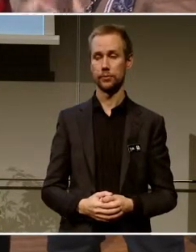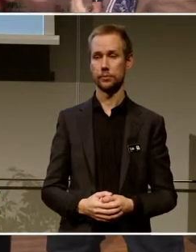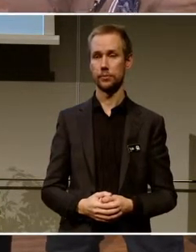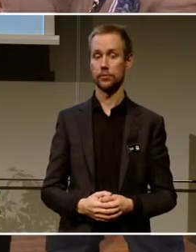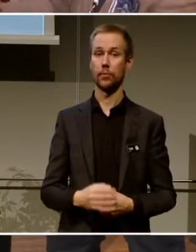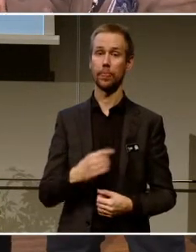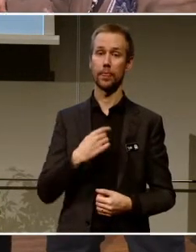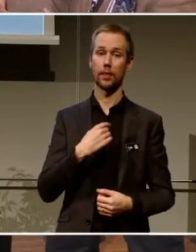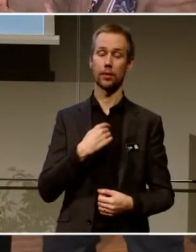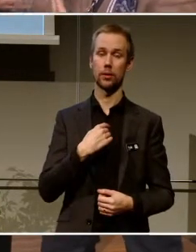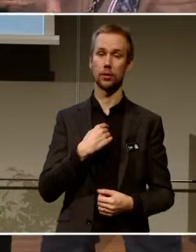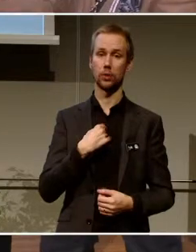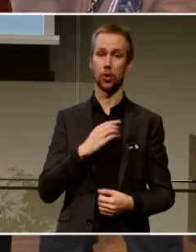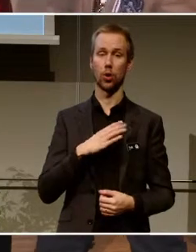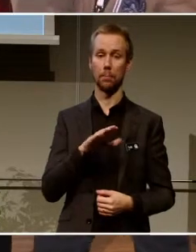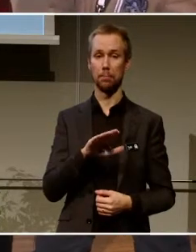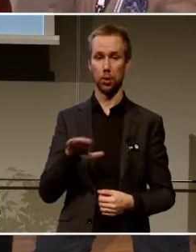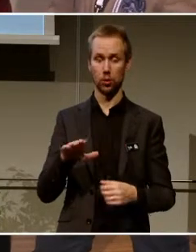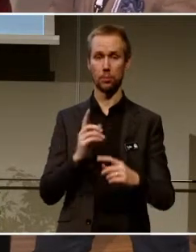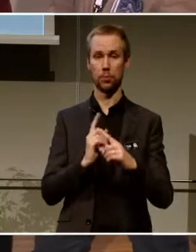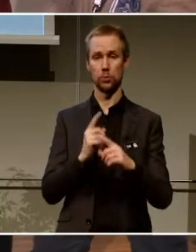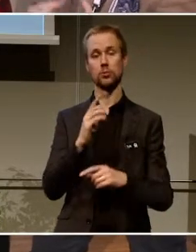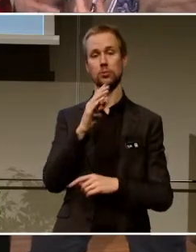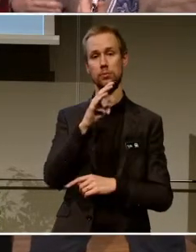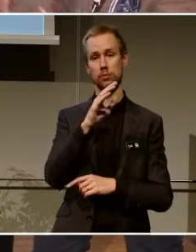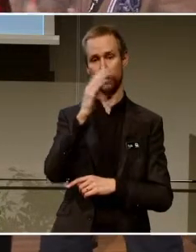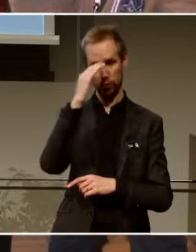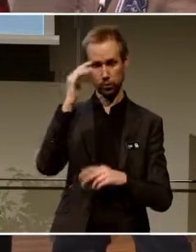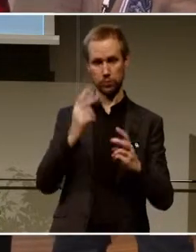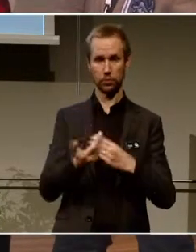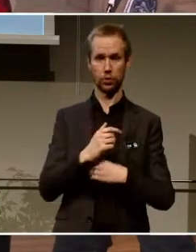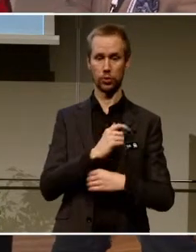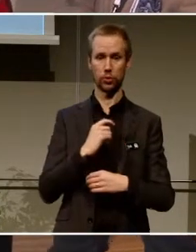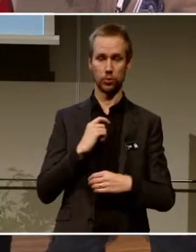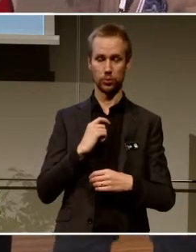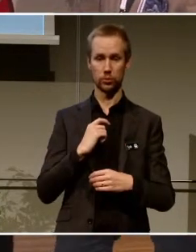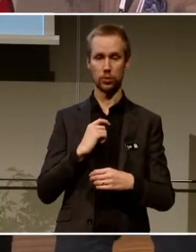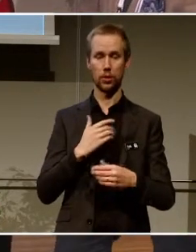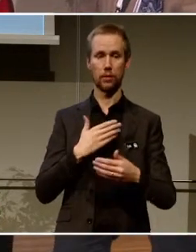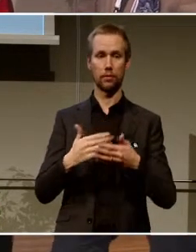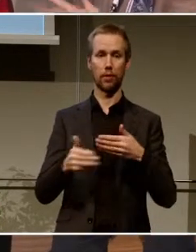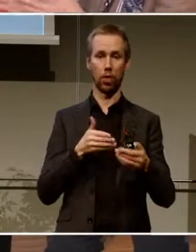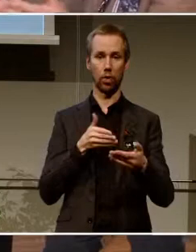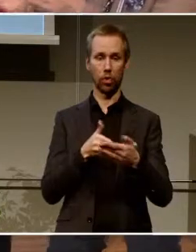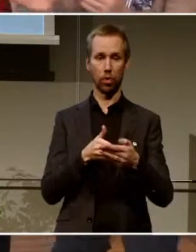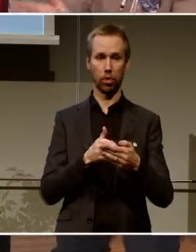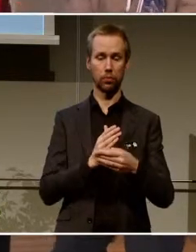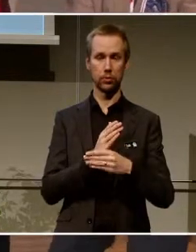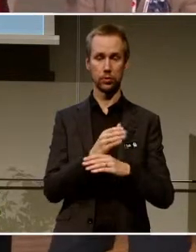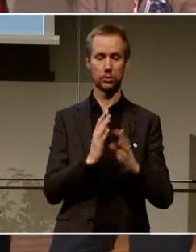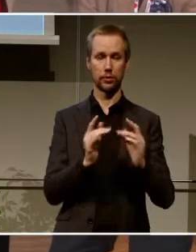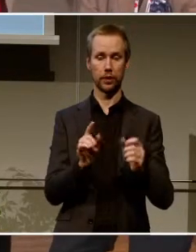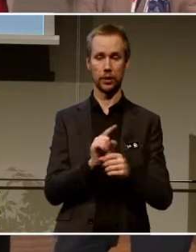För jag har ju till exempel barn och även vuxna som kommer till oss och undrar varför kan vi inte komma hit på fritiden? Jo, men det är ett annat